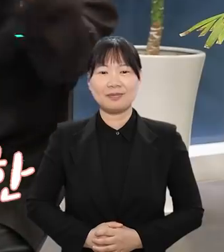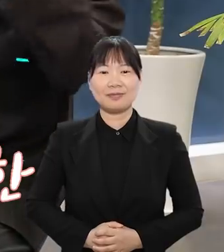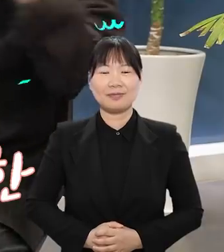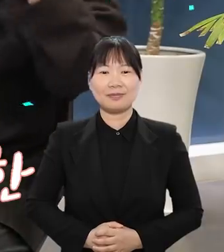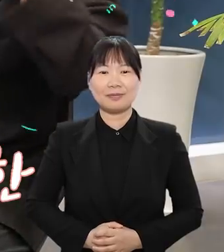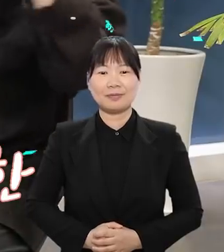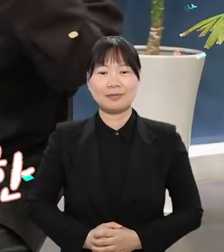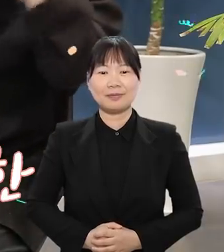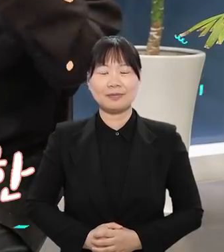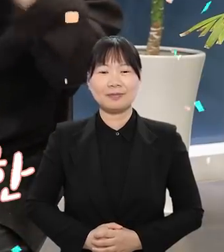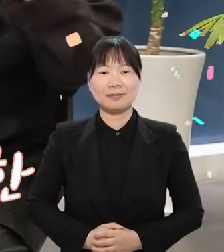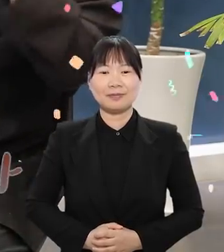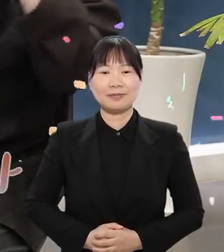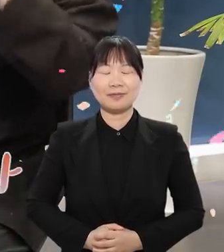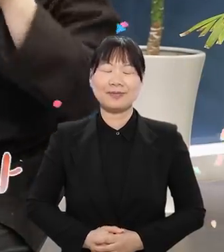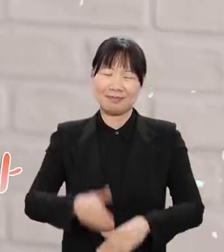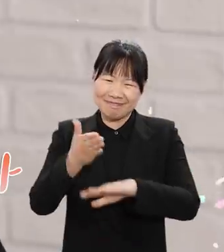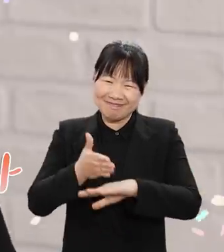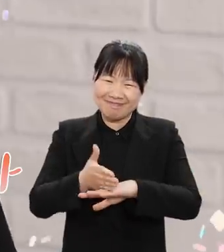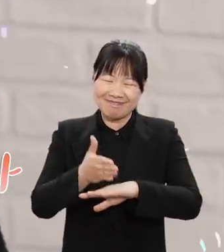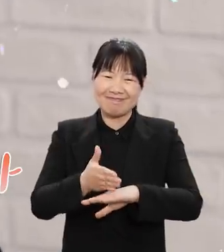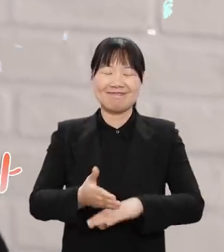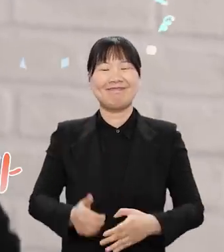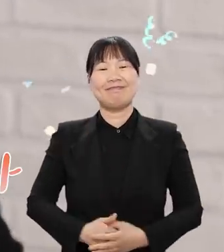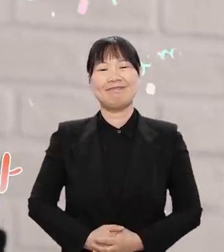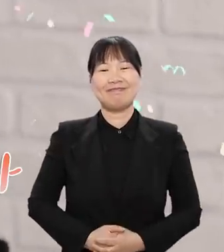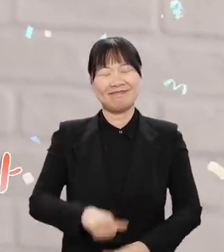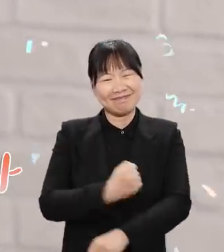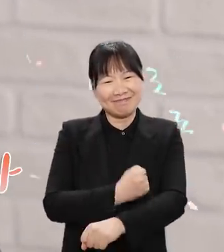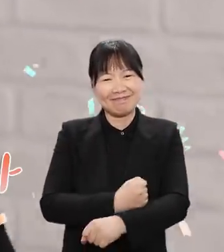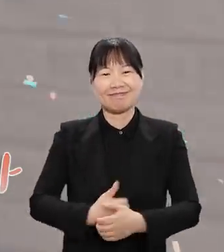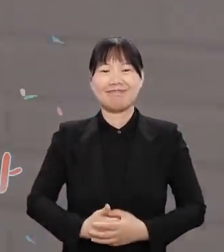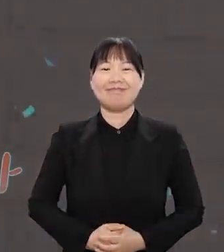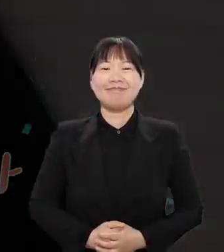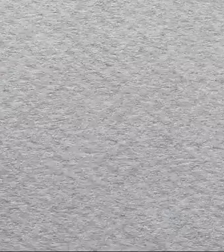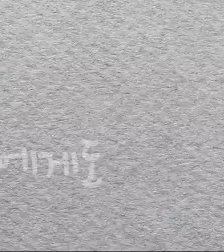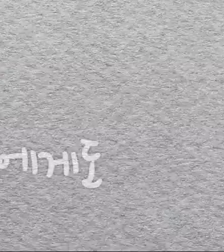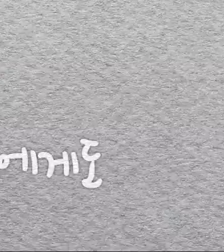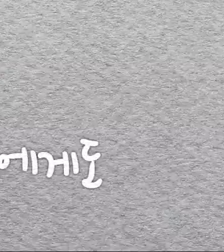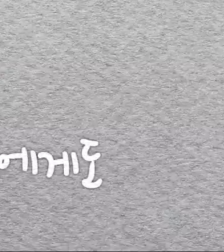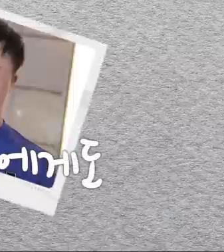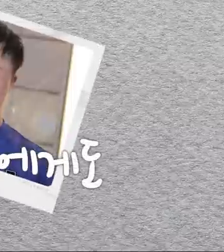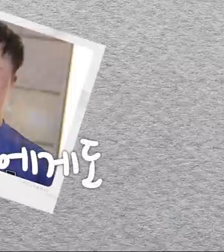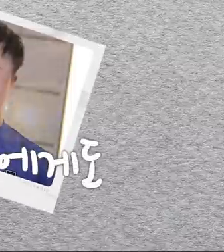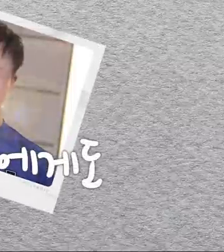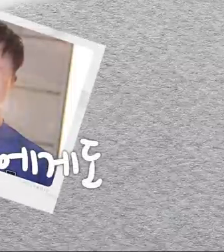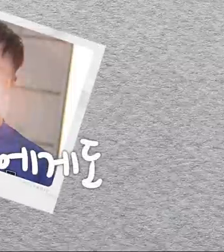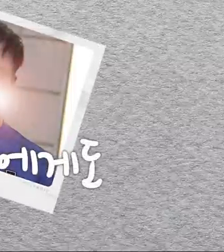고생하셨습니다. 고생하셨습니다.